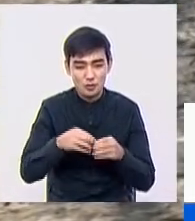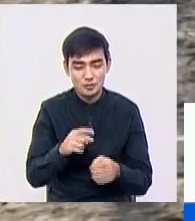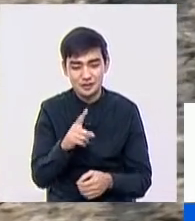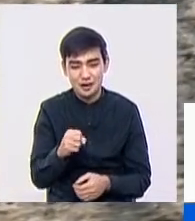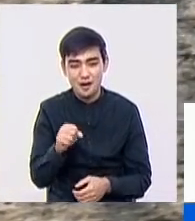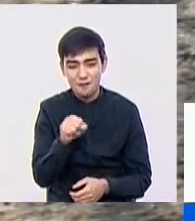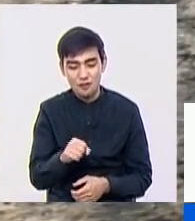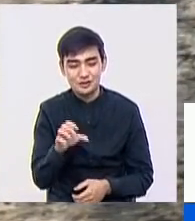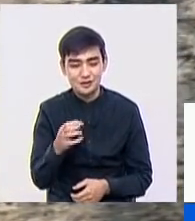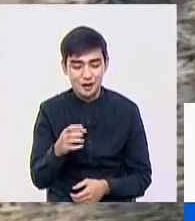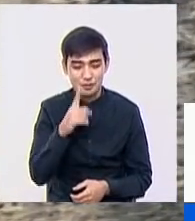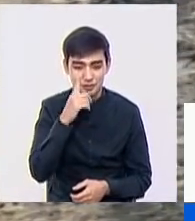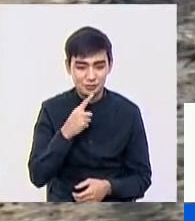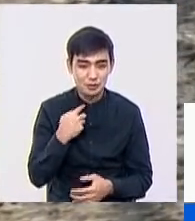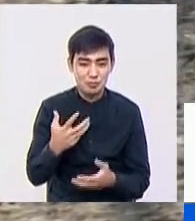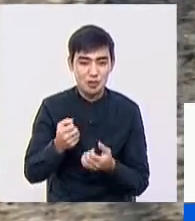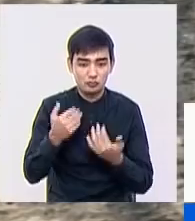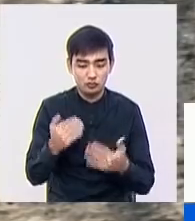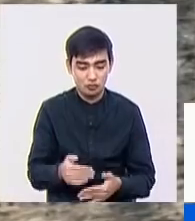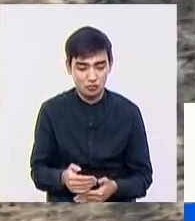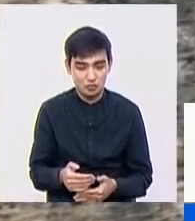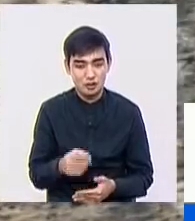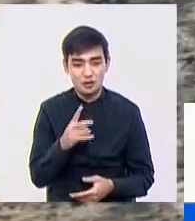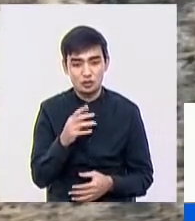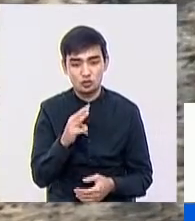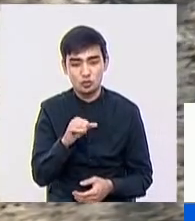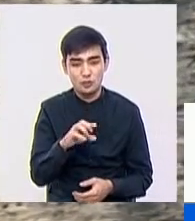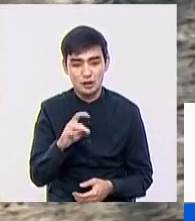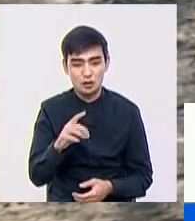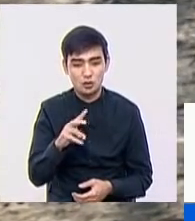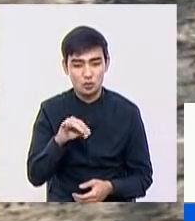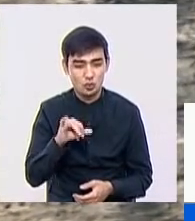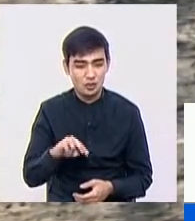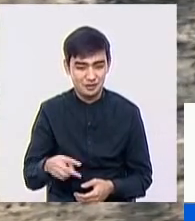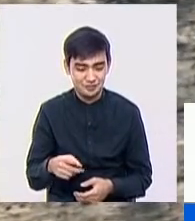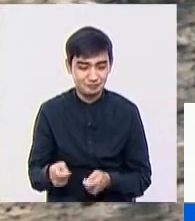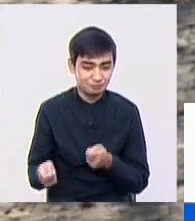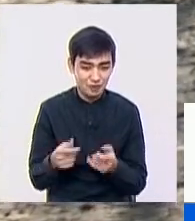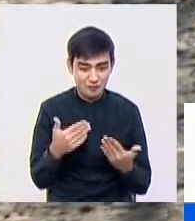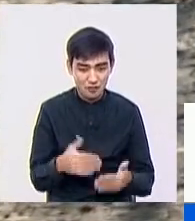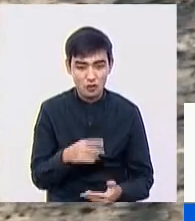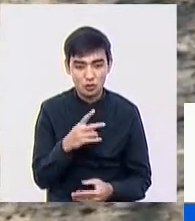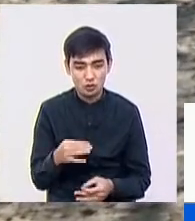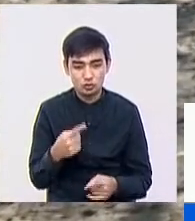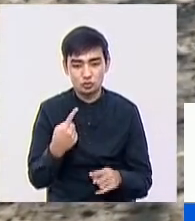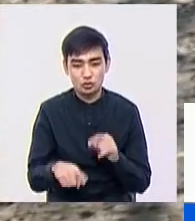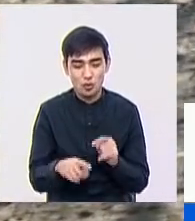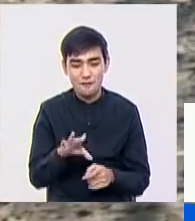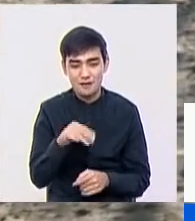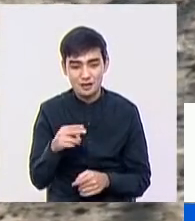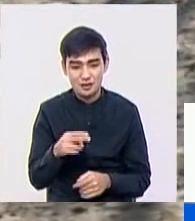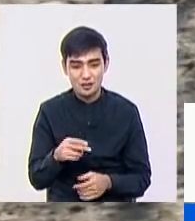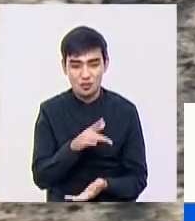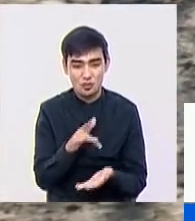август, сентябрь месяц мы получили по шубаркульскому углю. Надо дать другой вид угля в